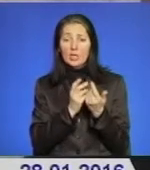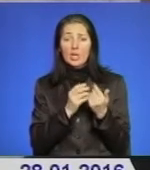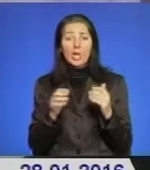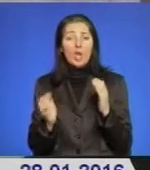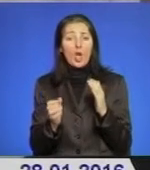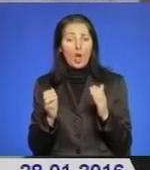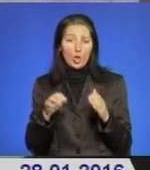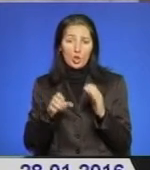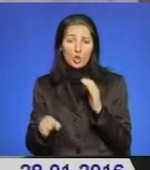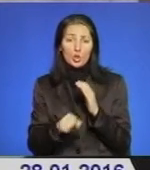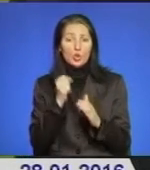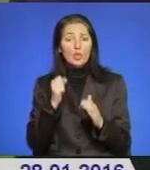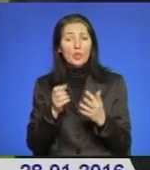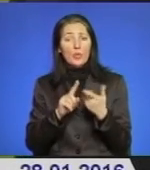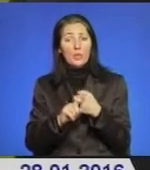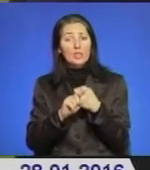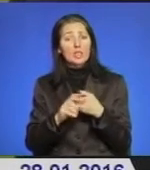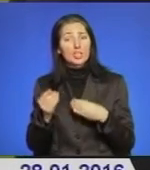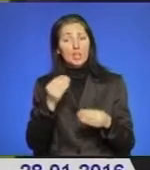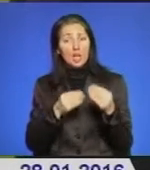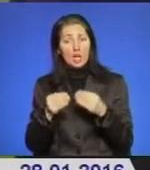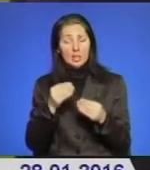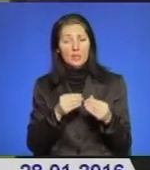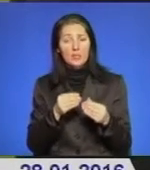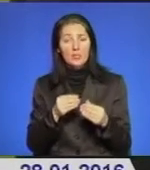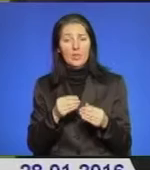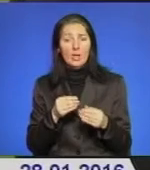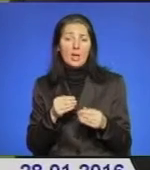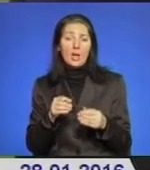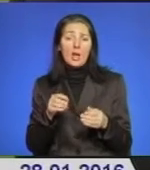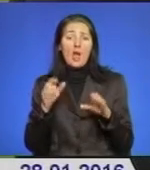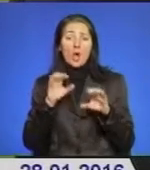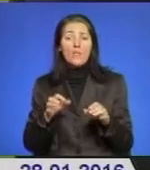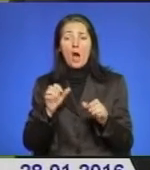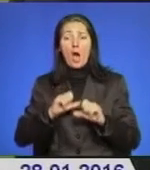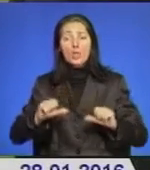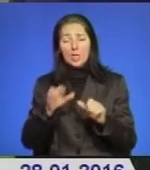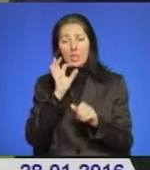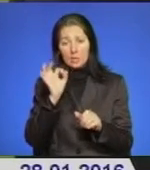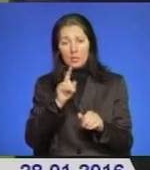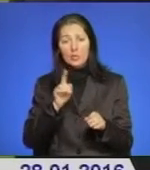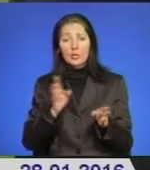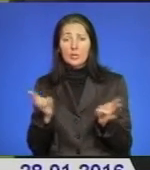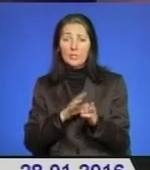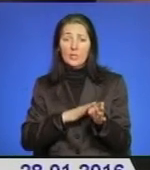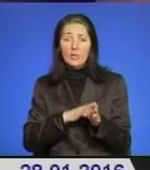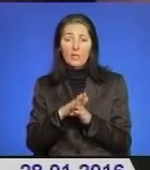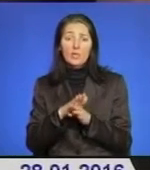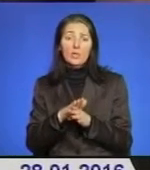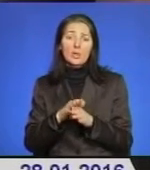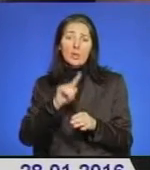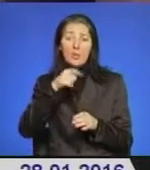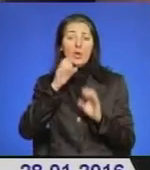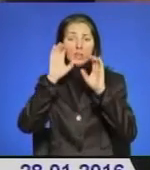На завершення голова колегії вкотре наголосив про безумовне дотримання працівниками управління вимог законодавства та службової